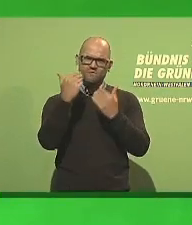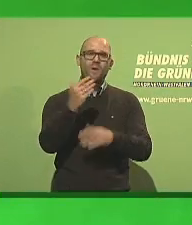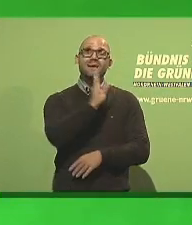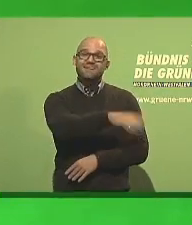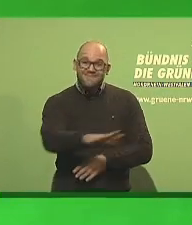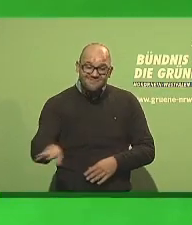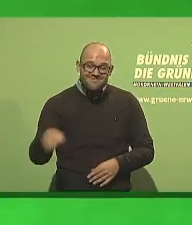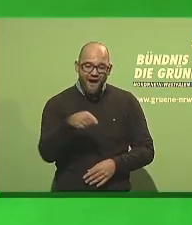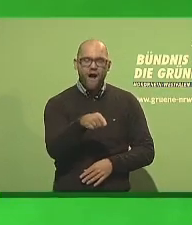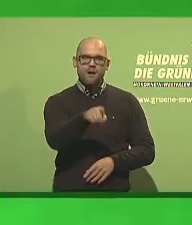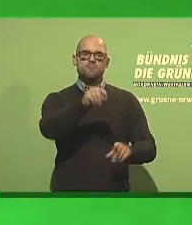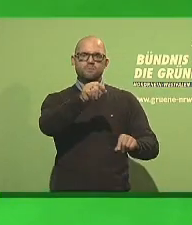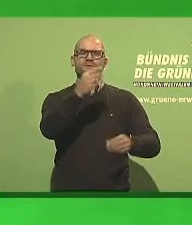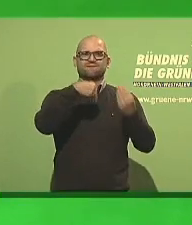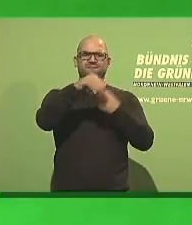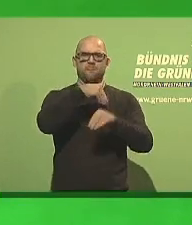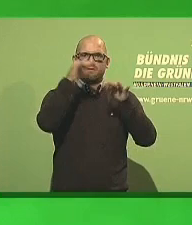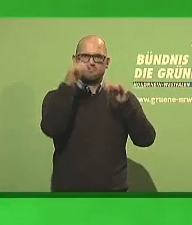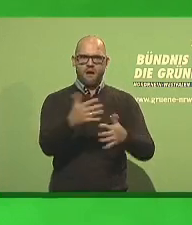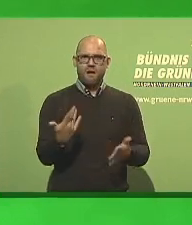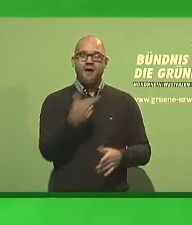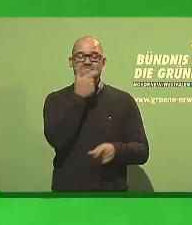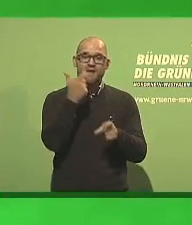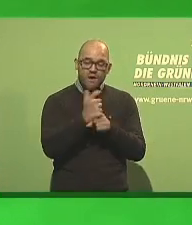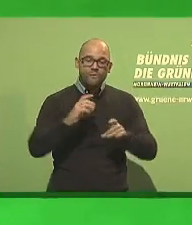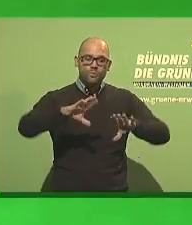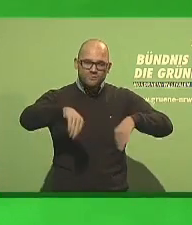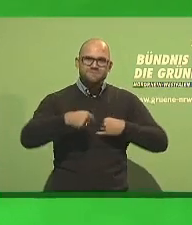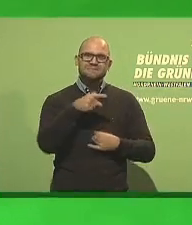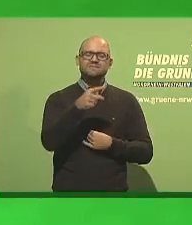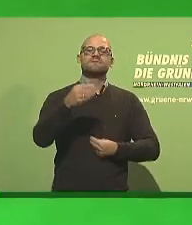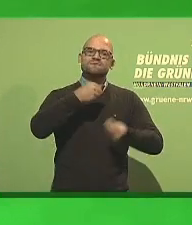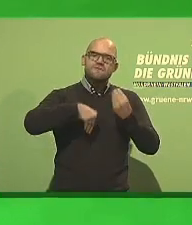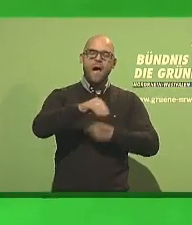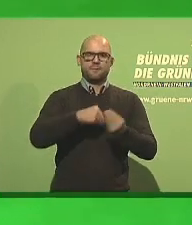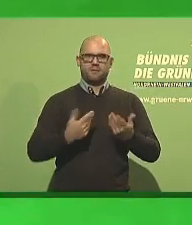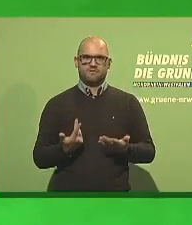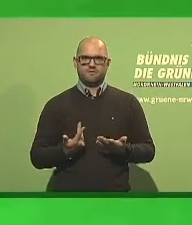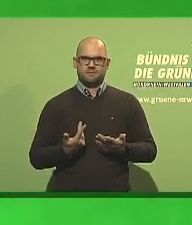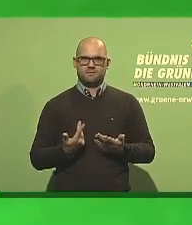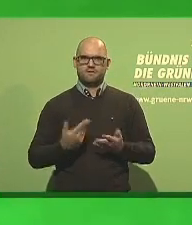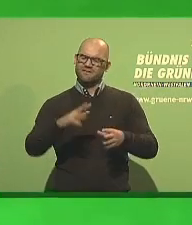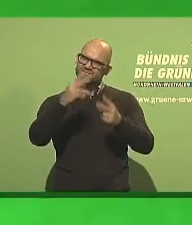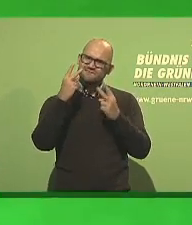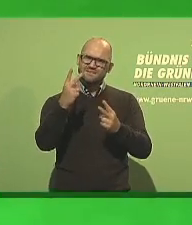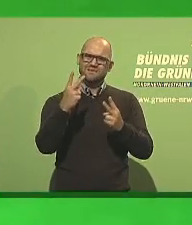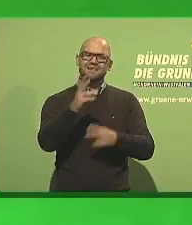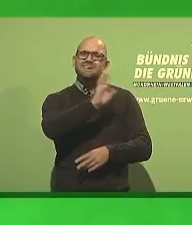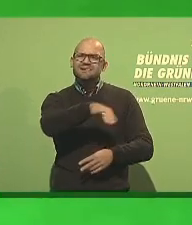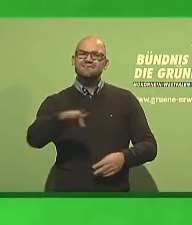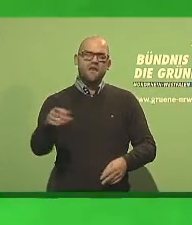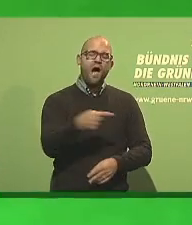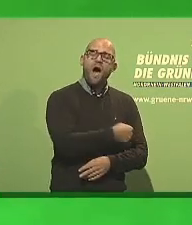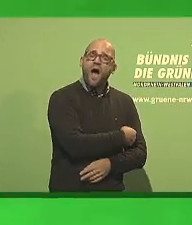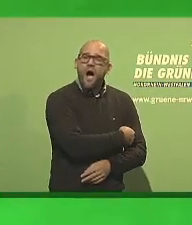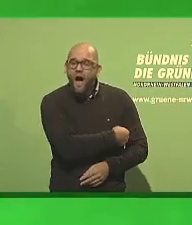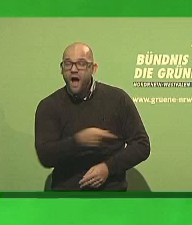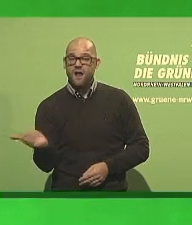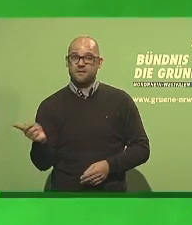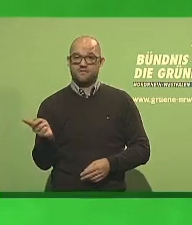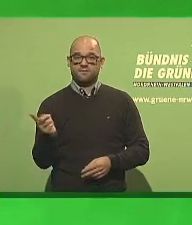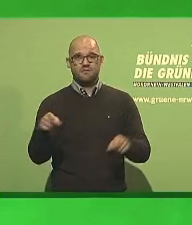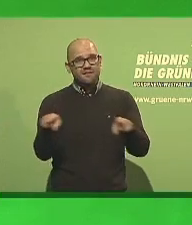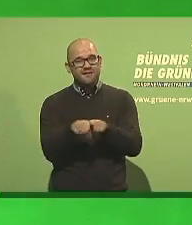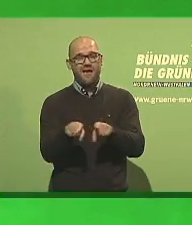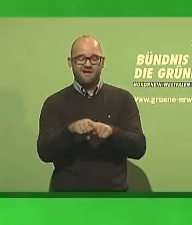füreinander Verantwortung übernehmen. Wir wollen, dass alle Kinder den gleichen Schutz, die gleiche Unterstützung, die gleiche